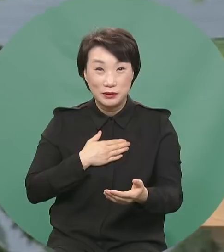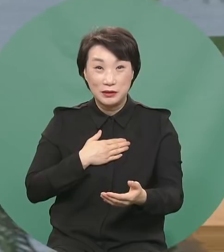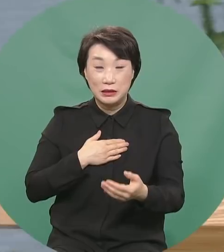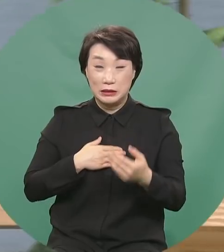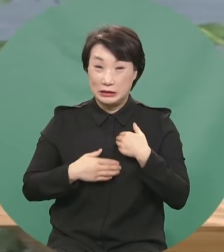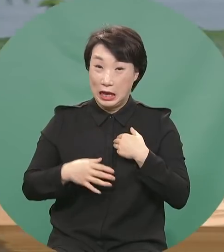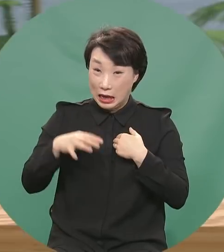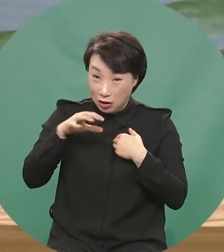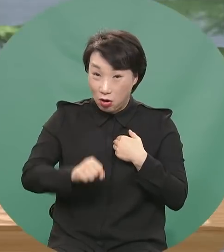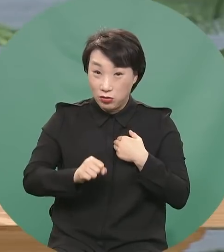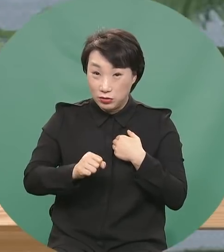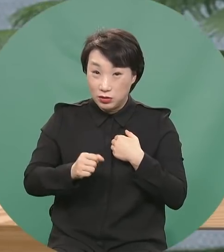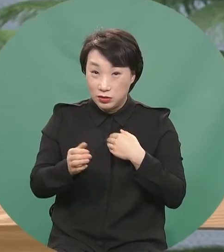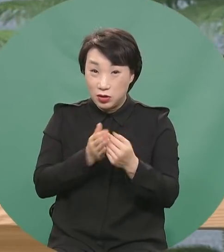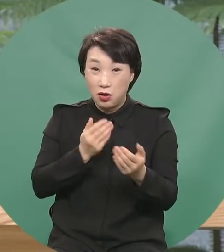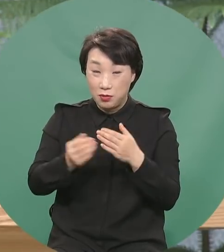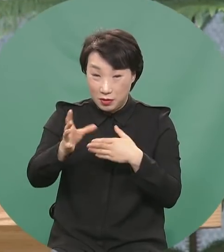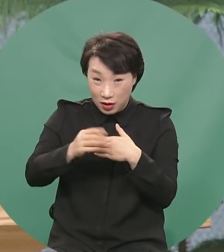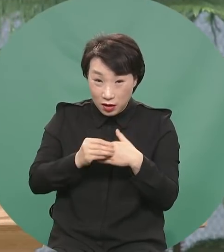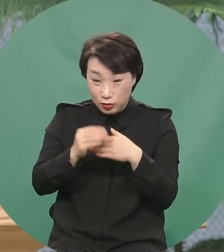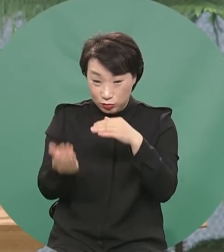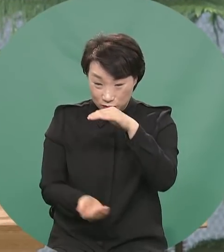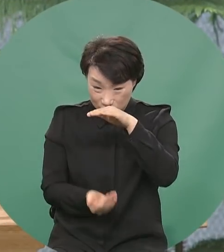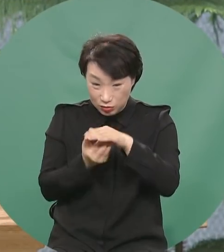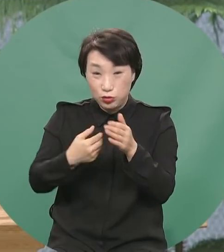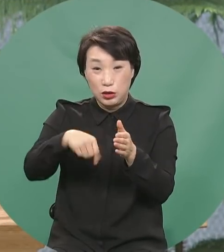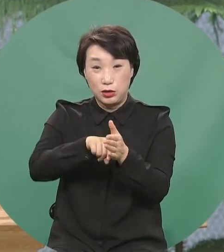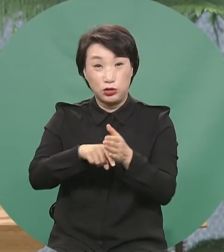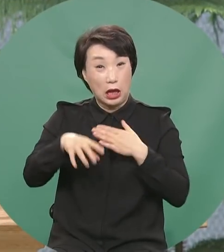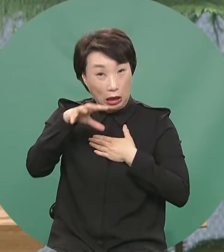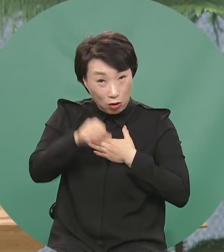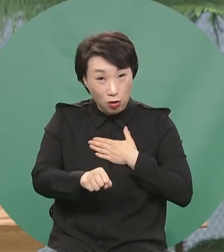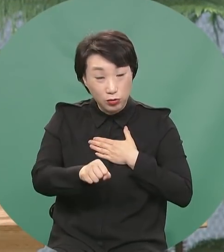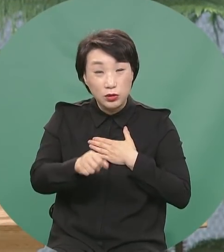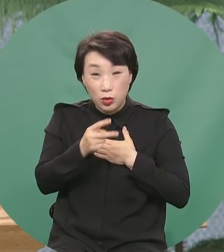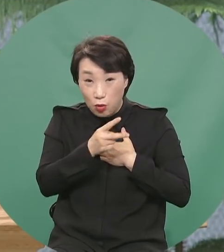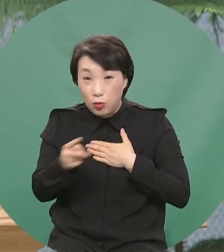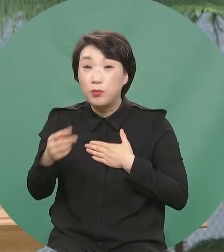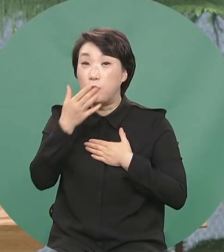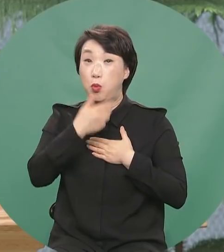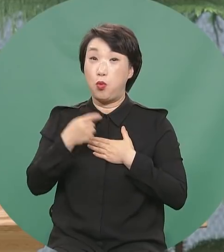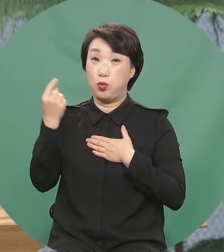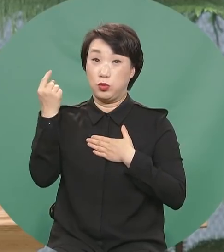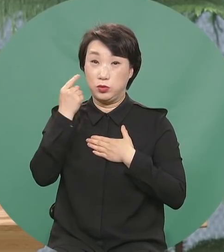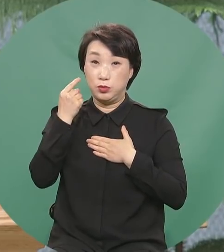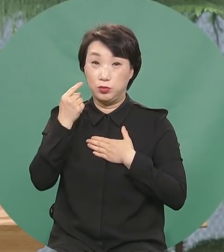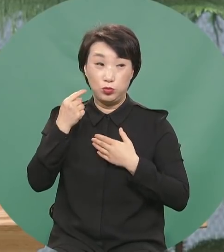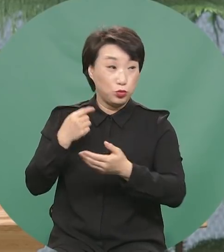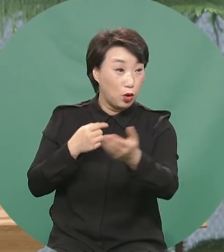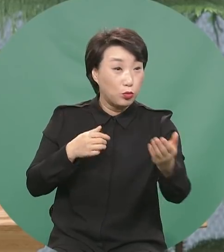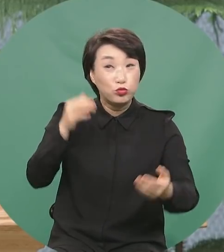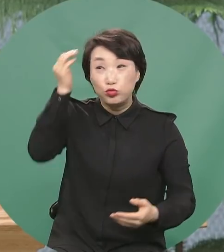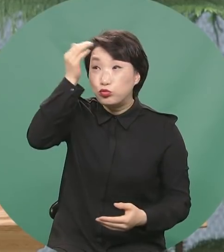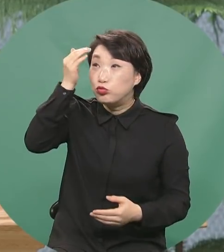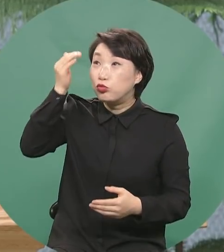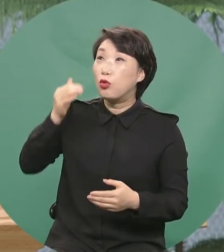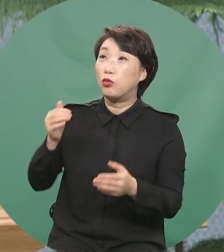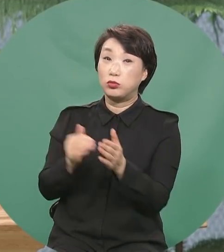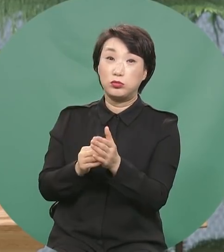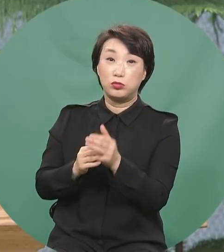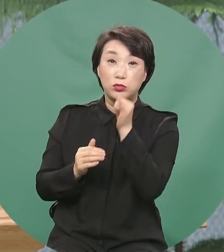내 것으로 이루어지도록 소유가 되어야 복음인데 구경만 하는 자가 된다면